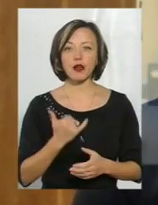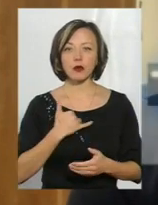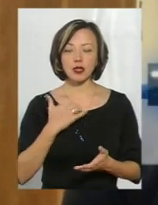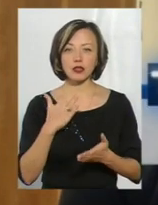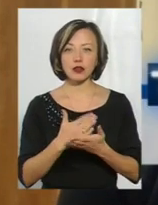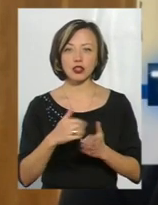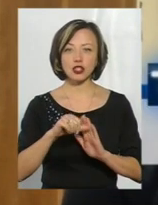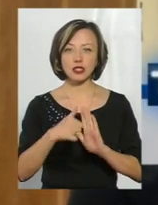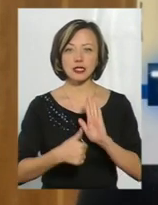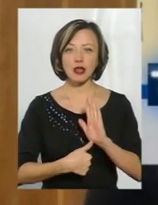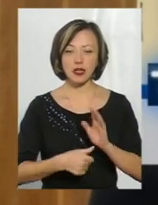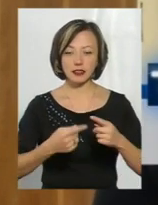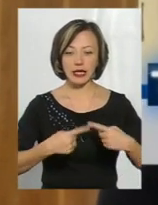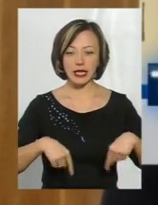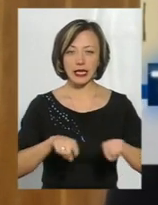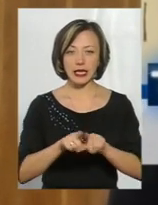дільниць.